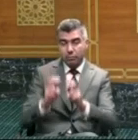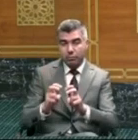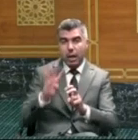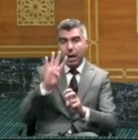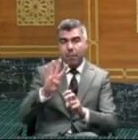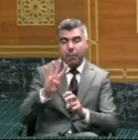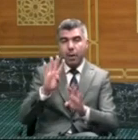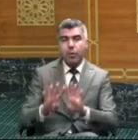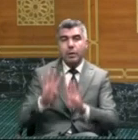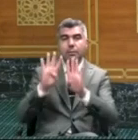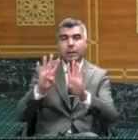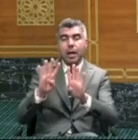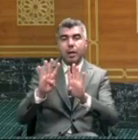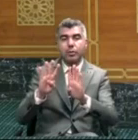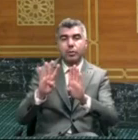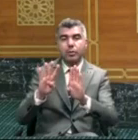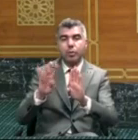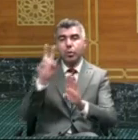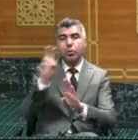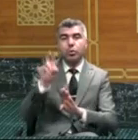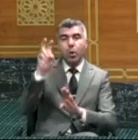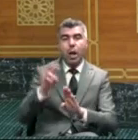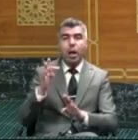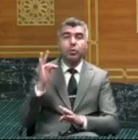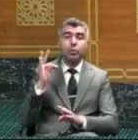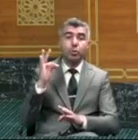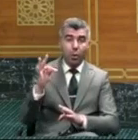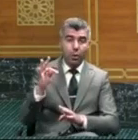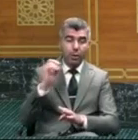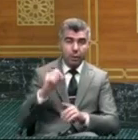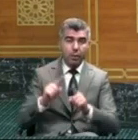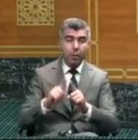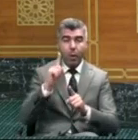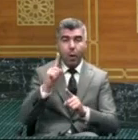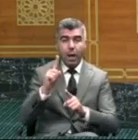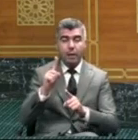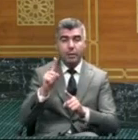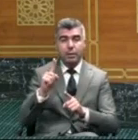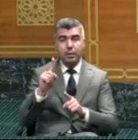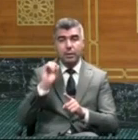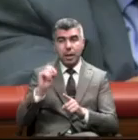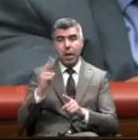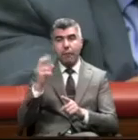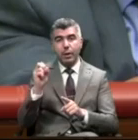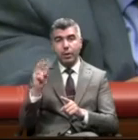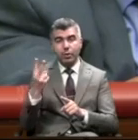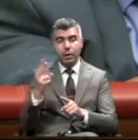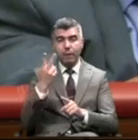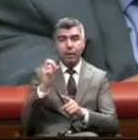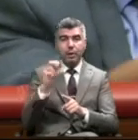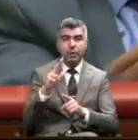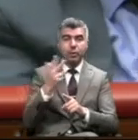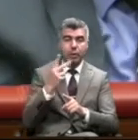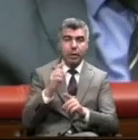418 دولار للتون اي بمعدل من الفاتح الناس لنهايه ابريل اللي هو 615